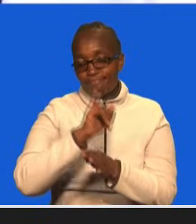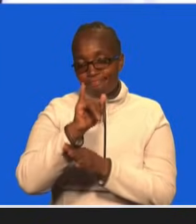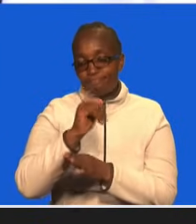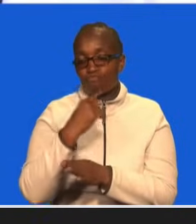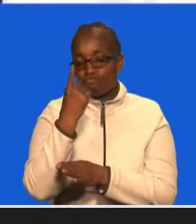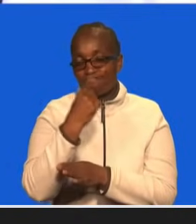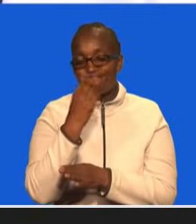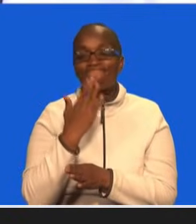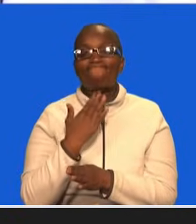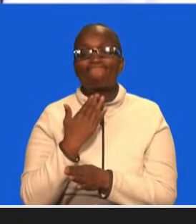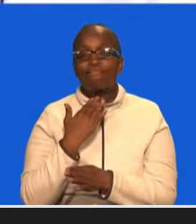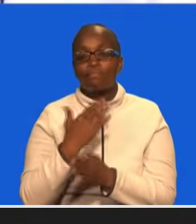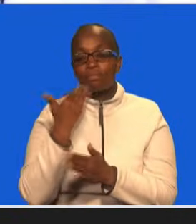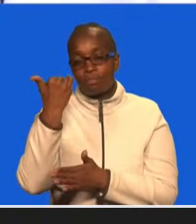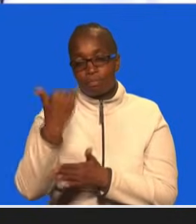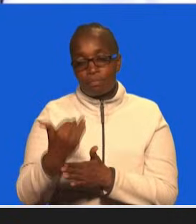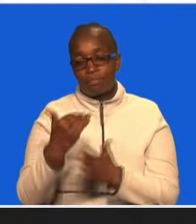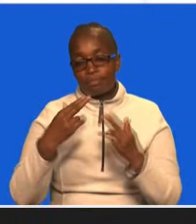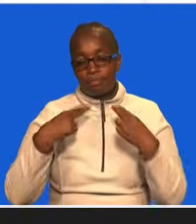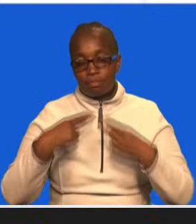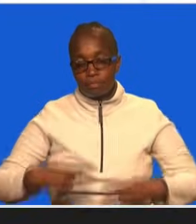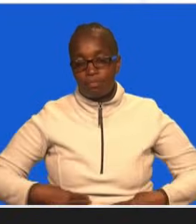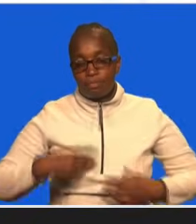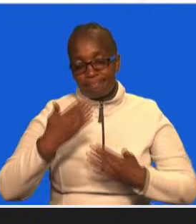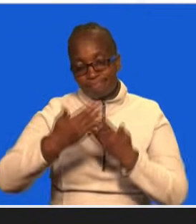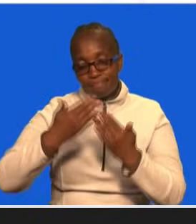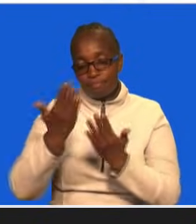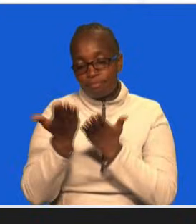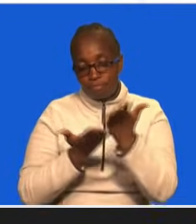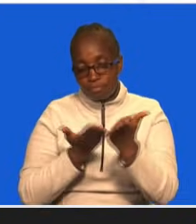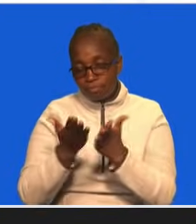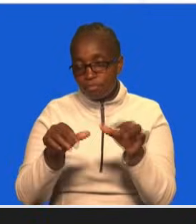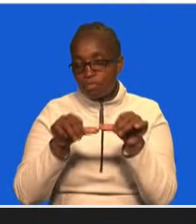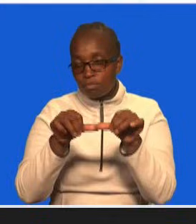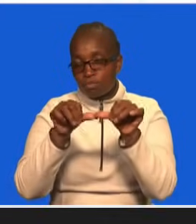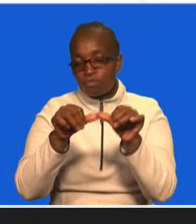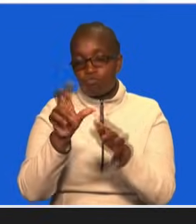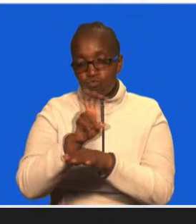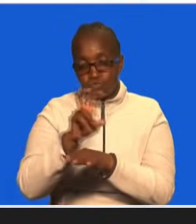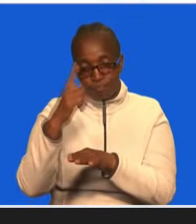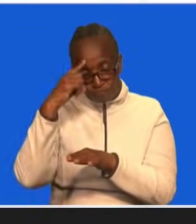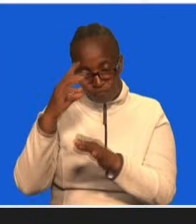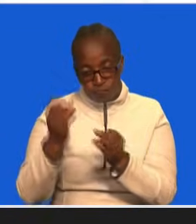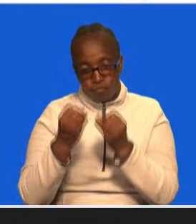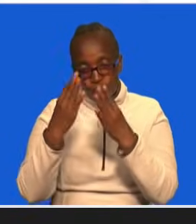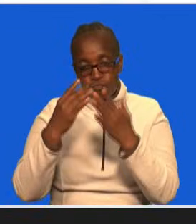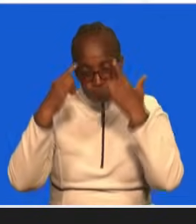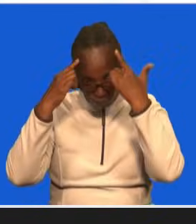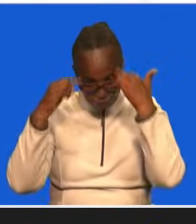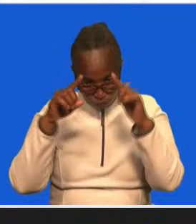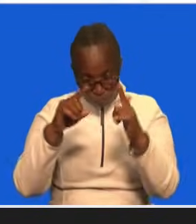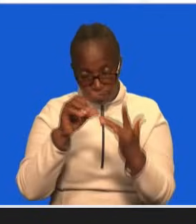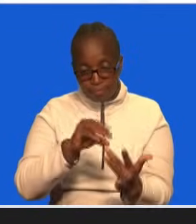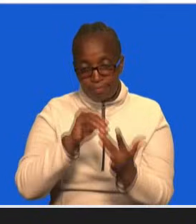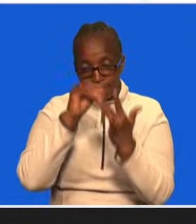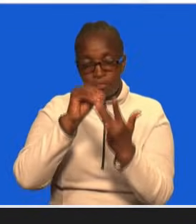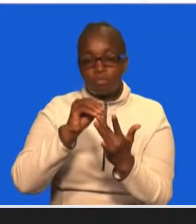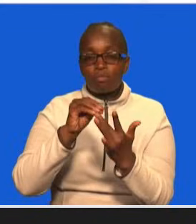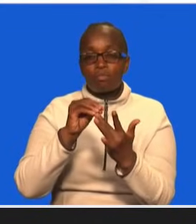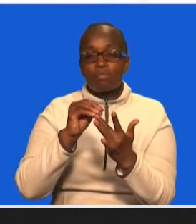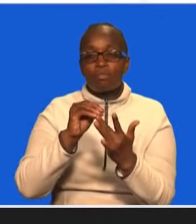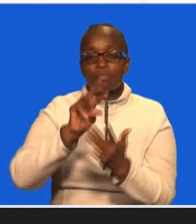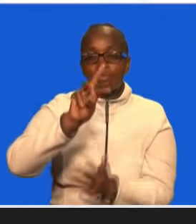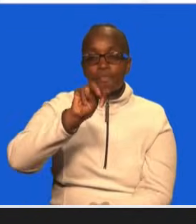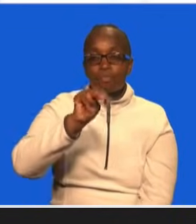maternal and child health services. We are actually looking for more progress, especially